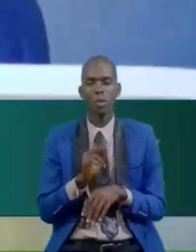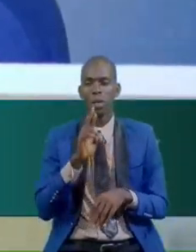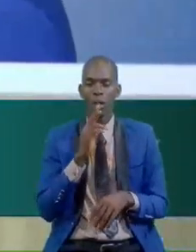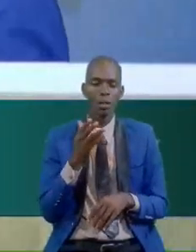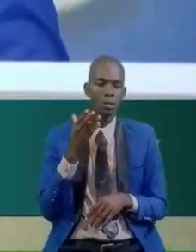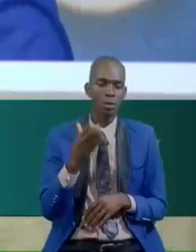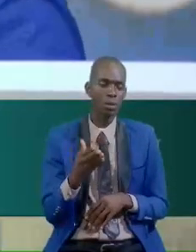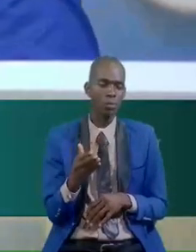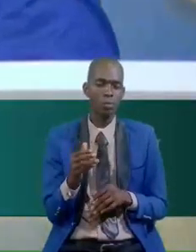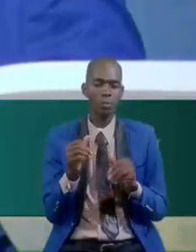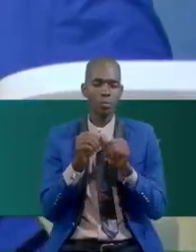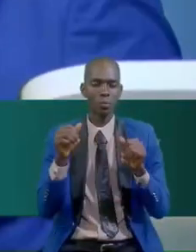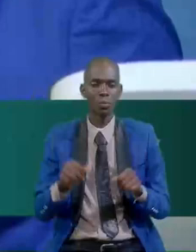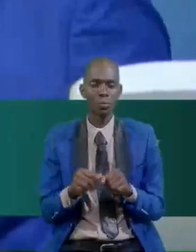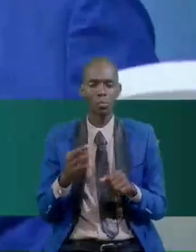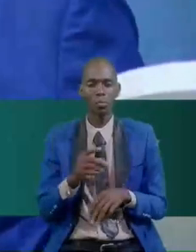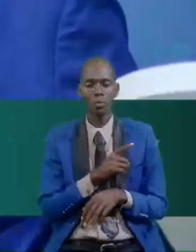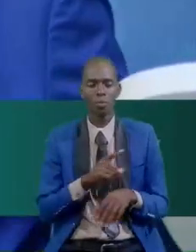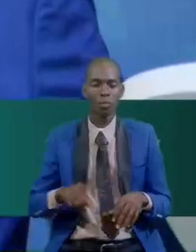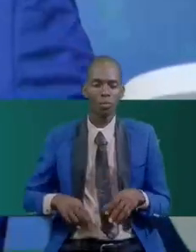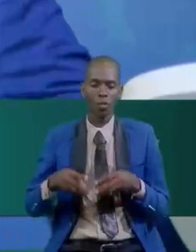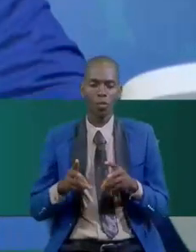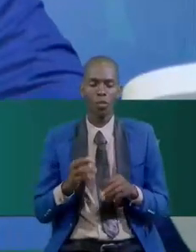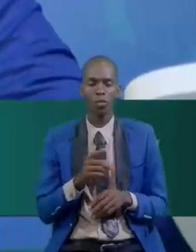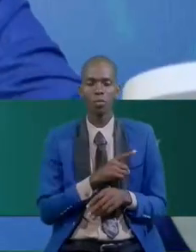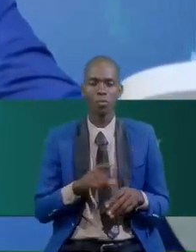est-ce qu'il y a des autels du Seigneur?